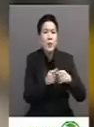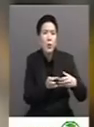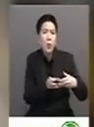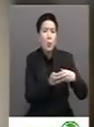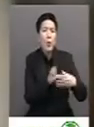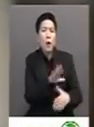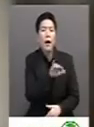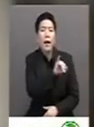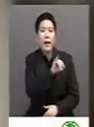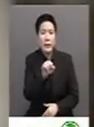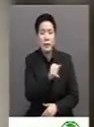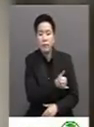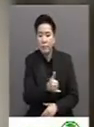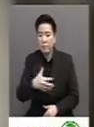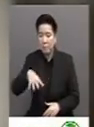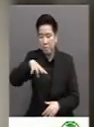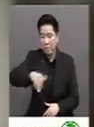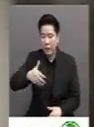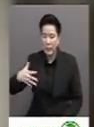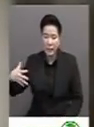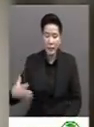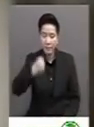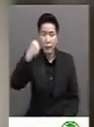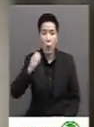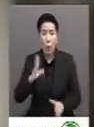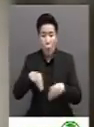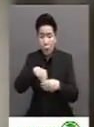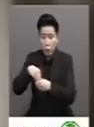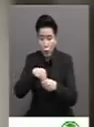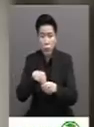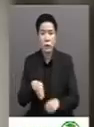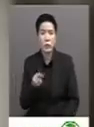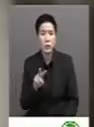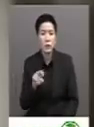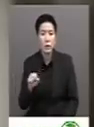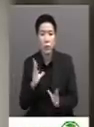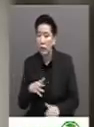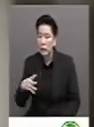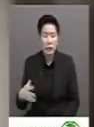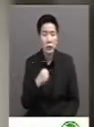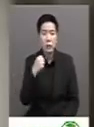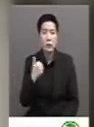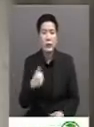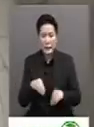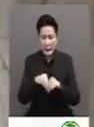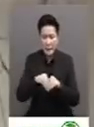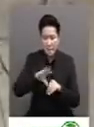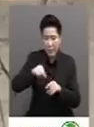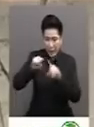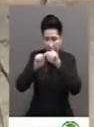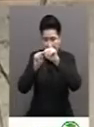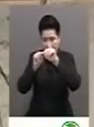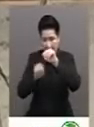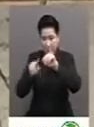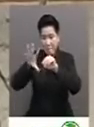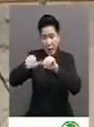สลามหรือว่า IS บุกยึดเมืองมาราวีซึ่งมีประชากรมากกว่า 200,000 คนค่ะและอยู่ห่างจากกรุงมะนิลาไปทางตอนใต้ประม